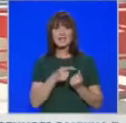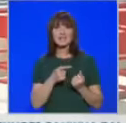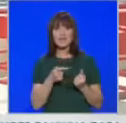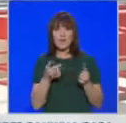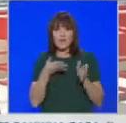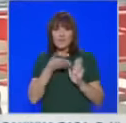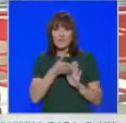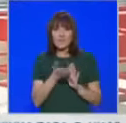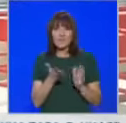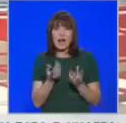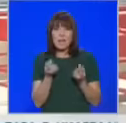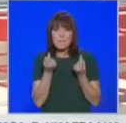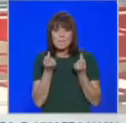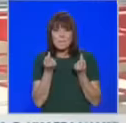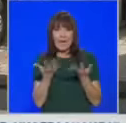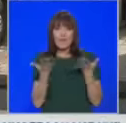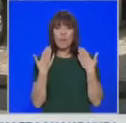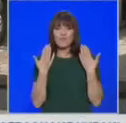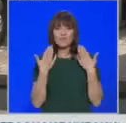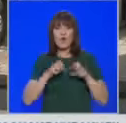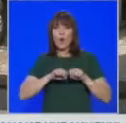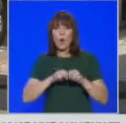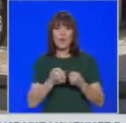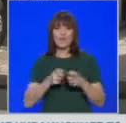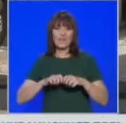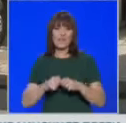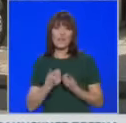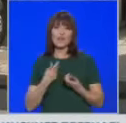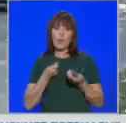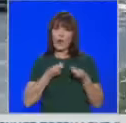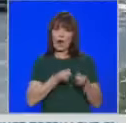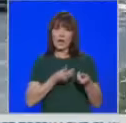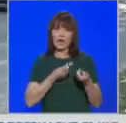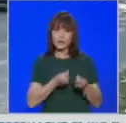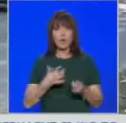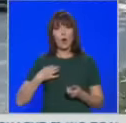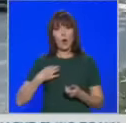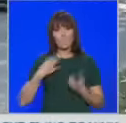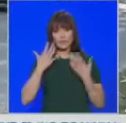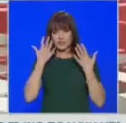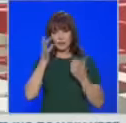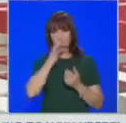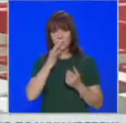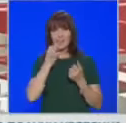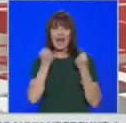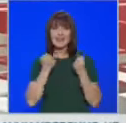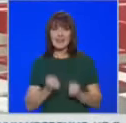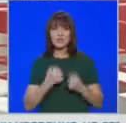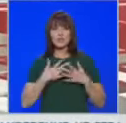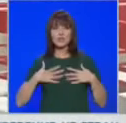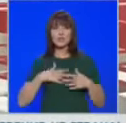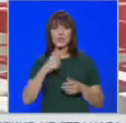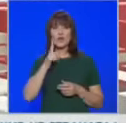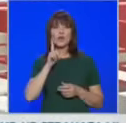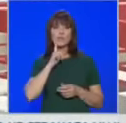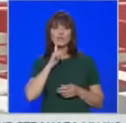въздух, защото са в хипоксия. Увредено общо състояние, грижим се за тях. Към момента опасно за живота им няма. Най-тежко състоянието на